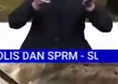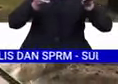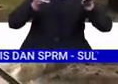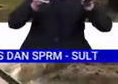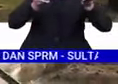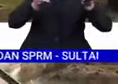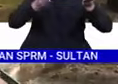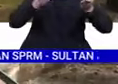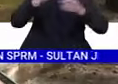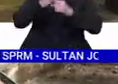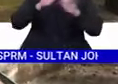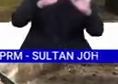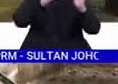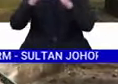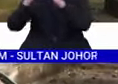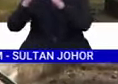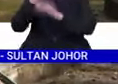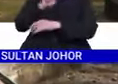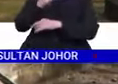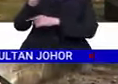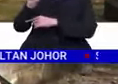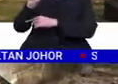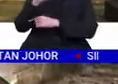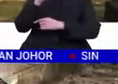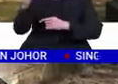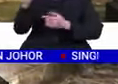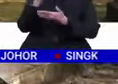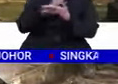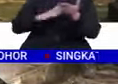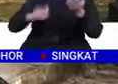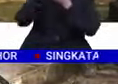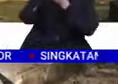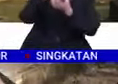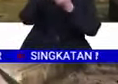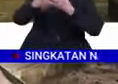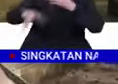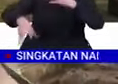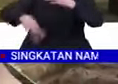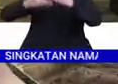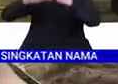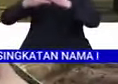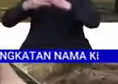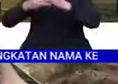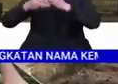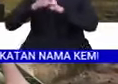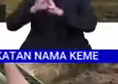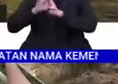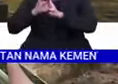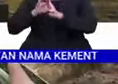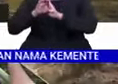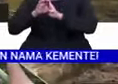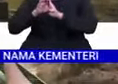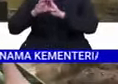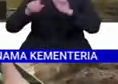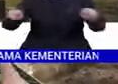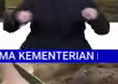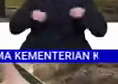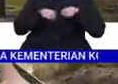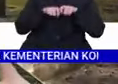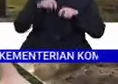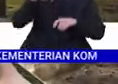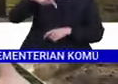liputan 4G dan juga Disamping itu ada juga Magnum alamat tambah Hai tambahan lain seperti lokasi